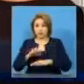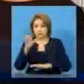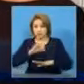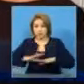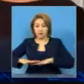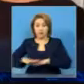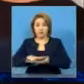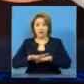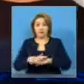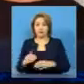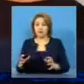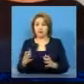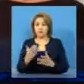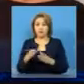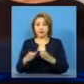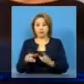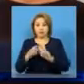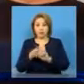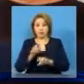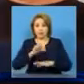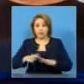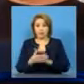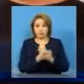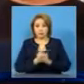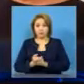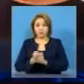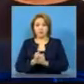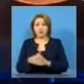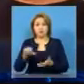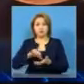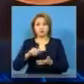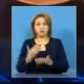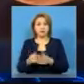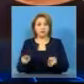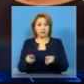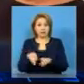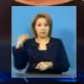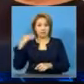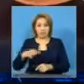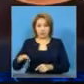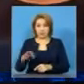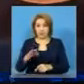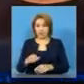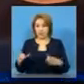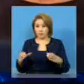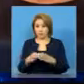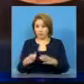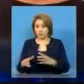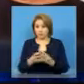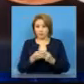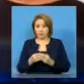қауіпсіздік ынтымақтастық ұйымы және де тәуелсіз мемлекеттер достастық ұйымының өкілдері. Сонымен қатар Ақтөбе облысы бойынша қоғамдық